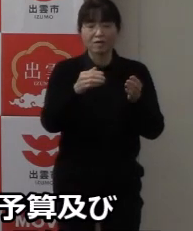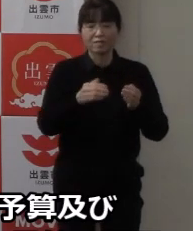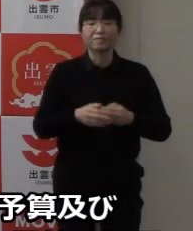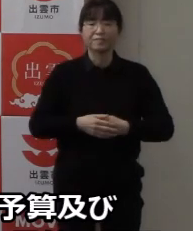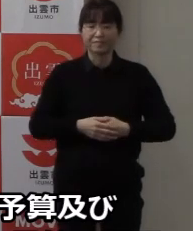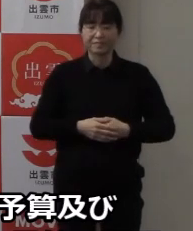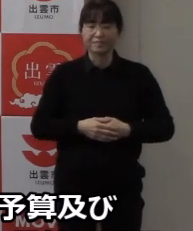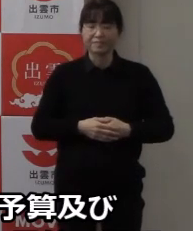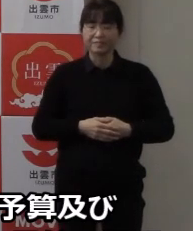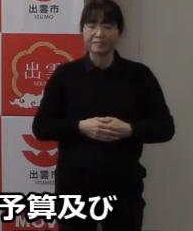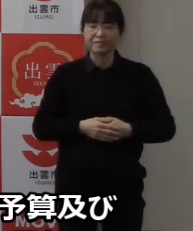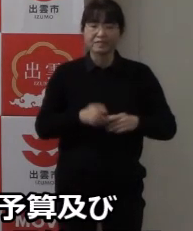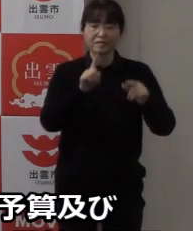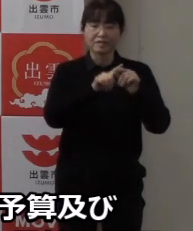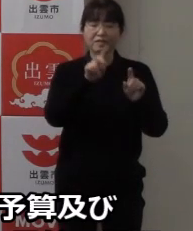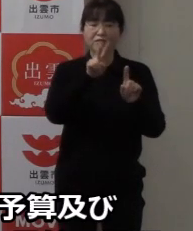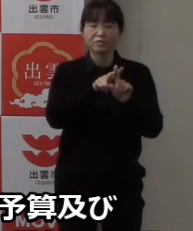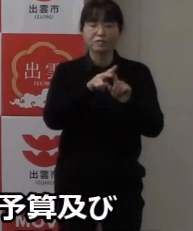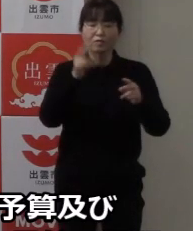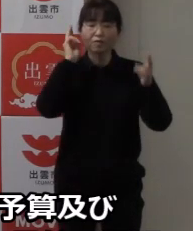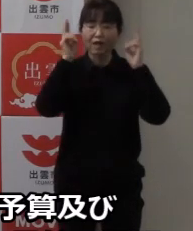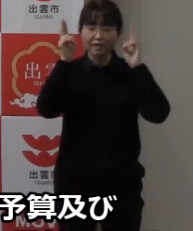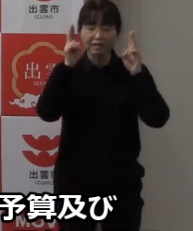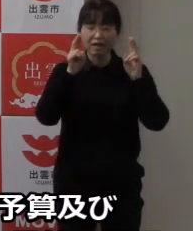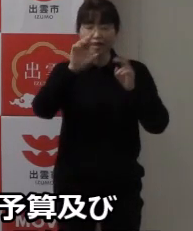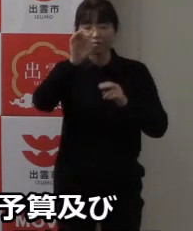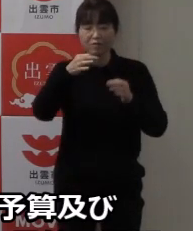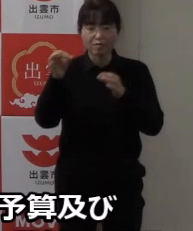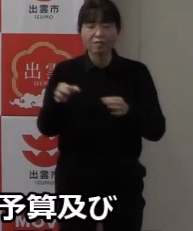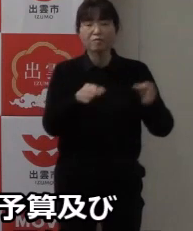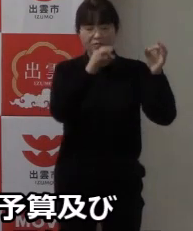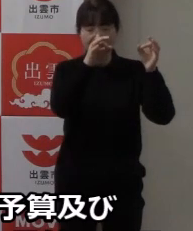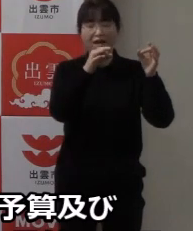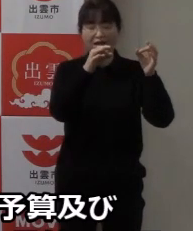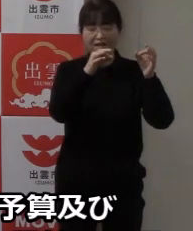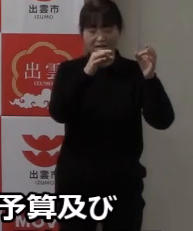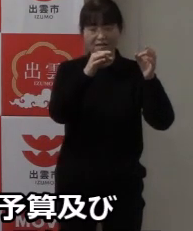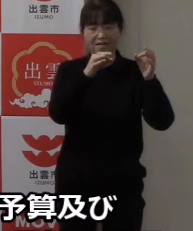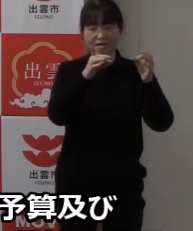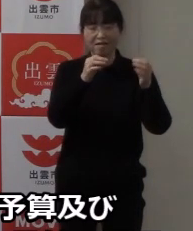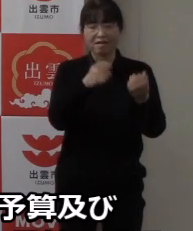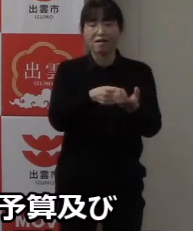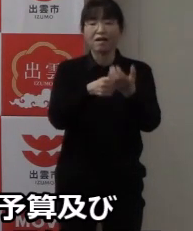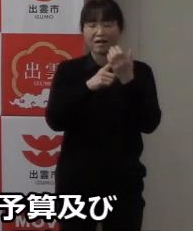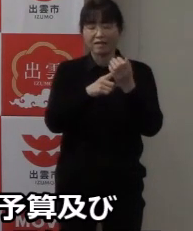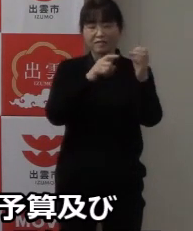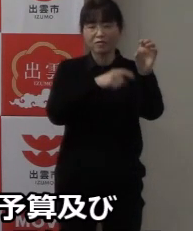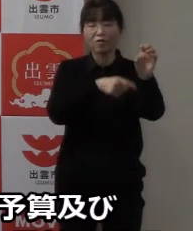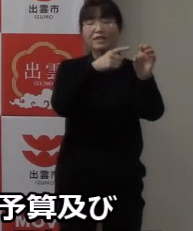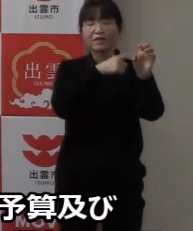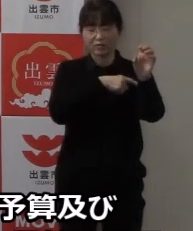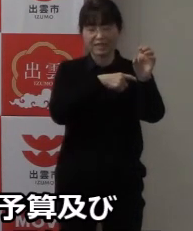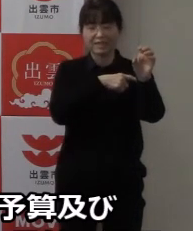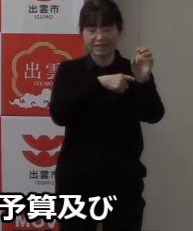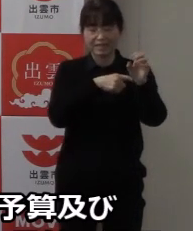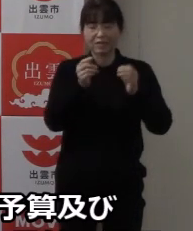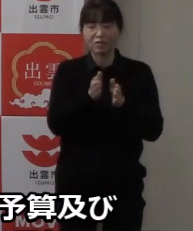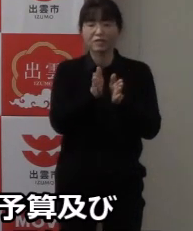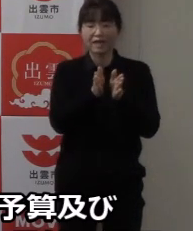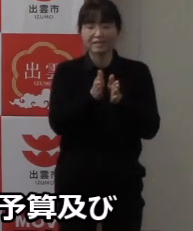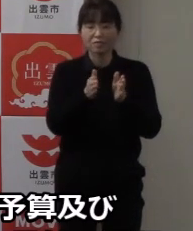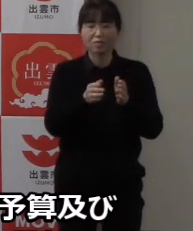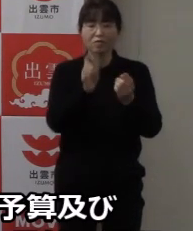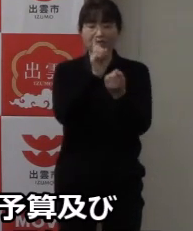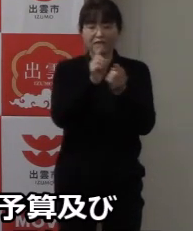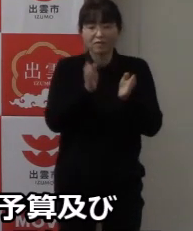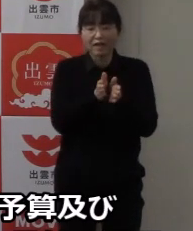また中小企業等物価高騰対策省エネ支援事業ということで、これも対象が拡大されたことによ